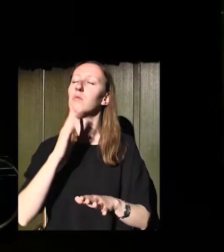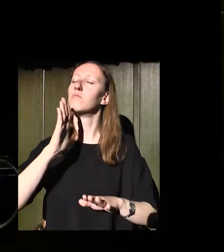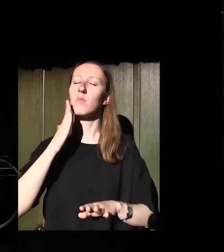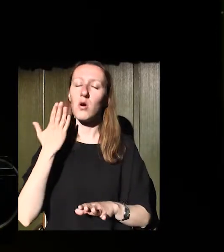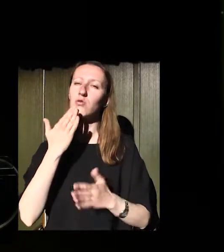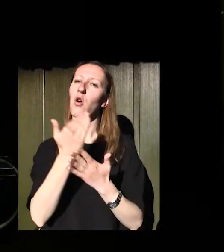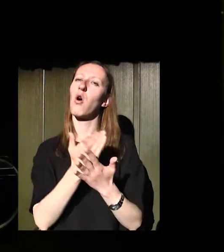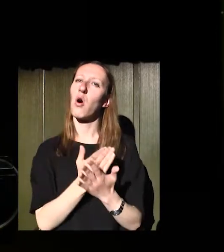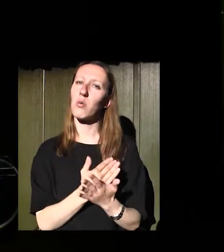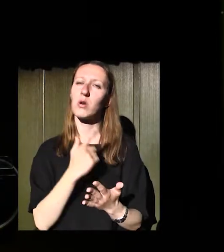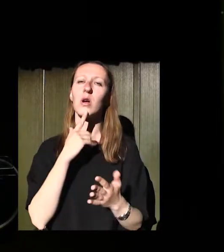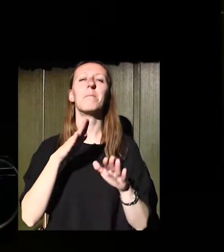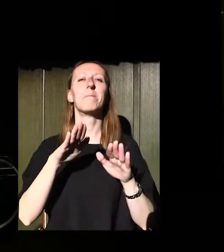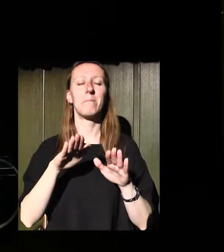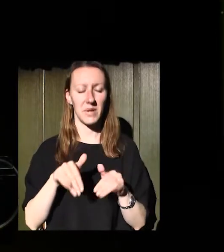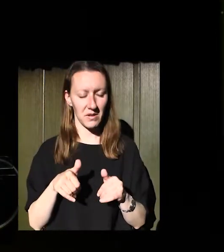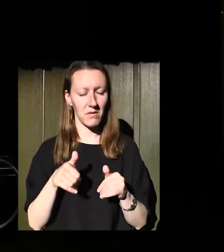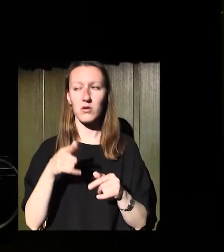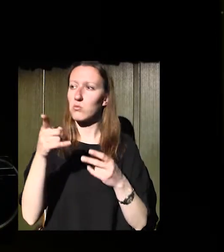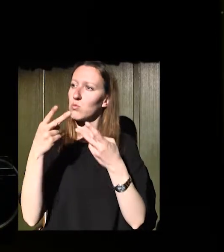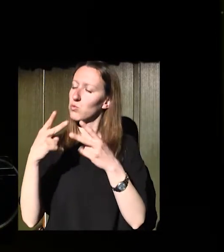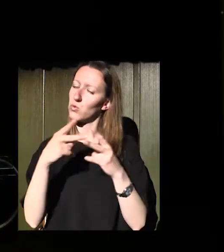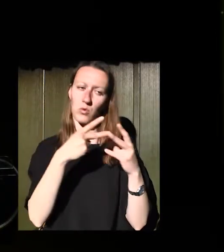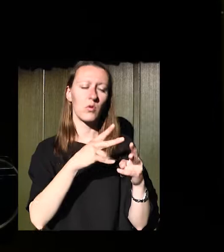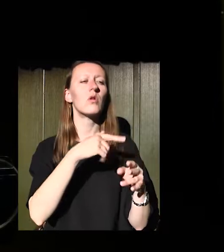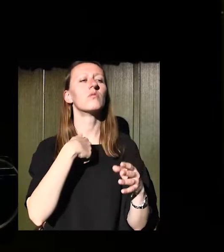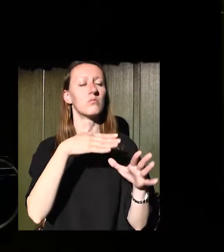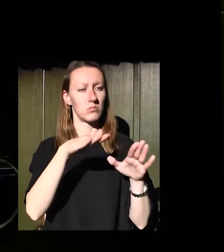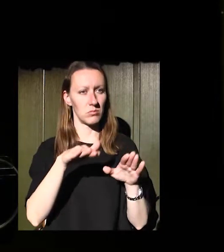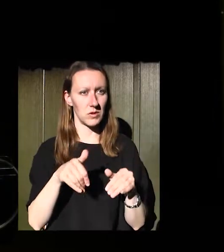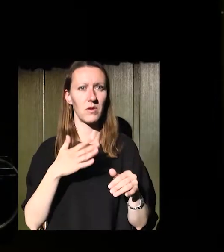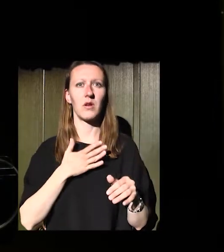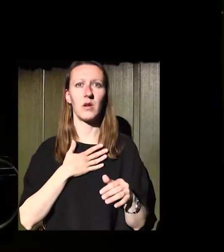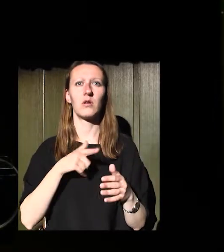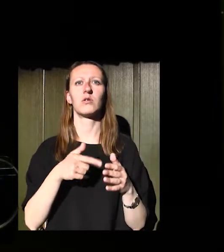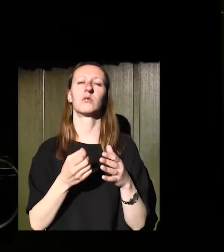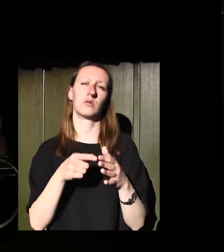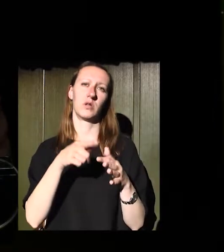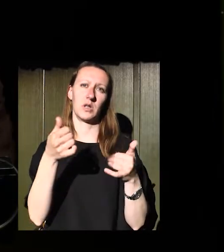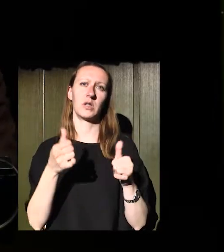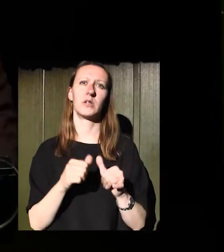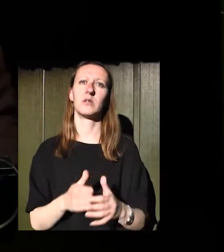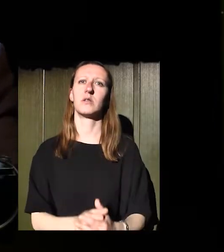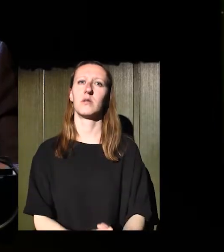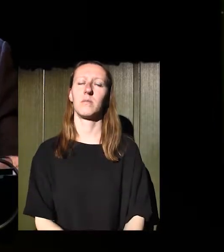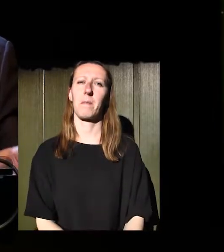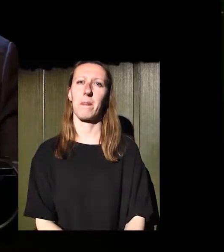koji poštuju običaje i prihvaćaju specifičan duh našega zavičaja.